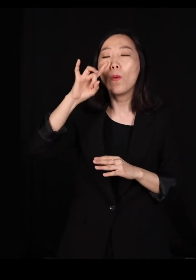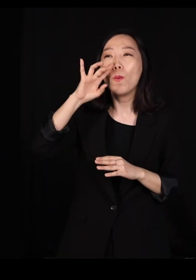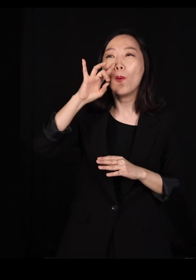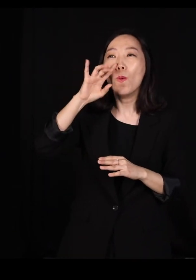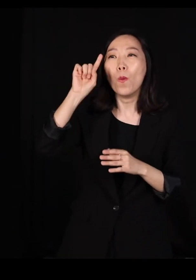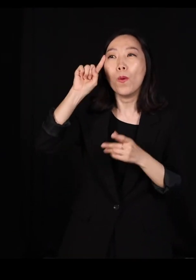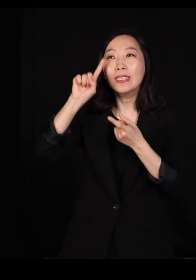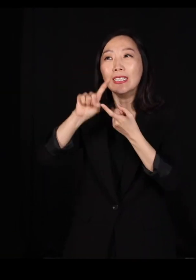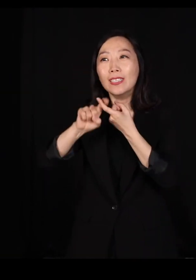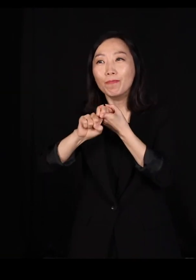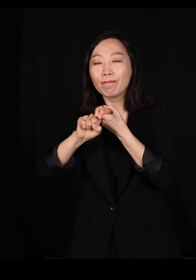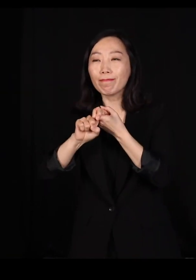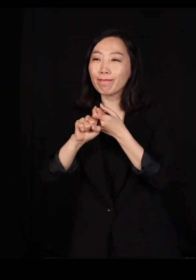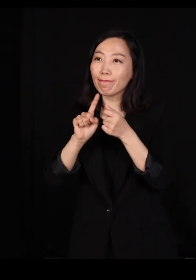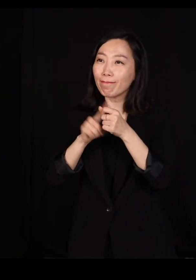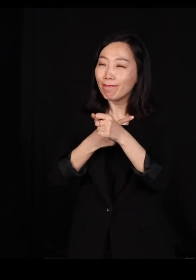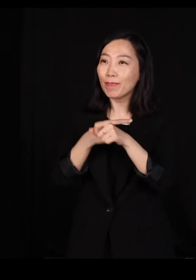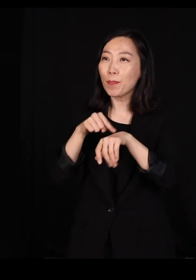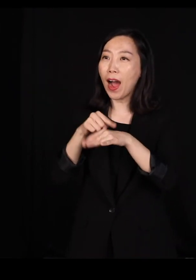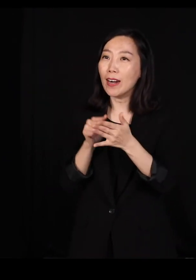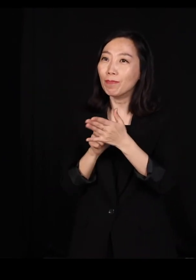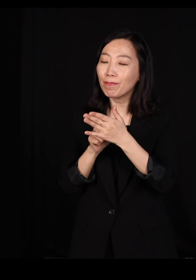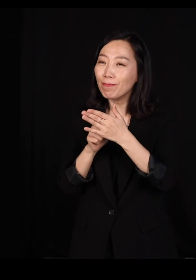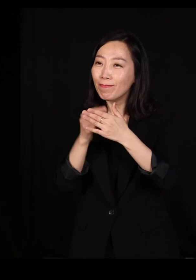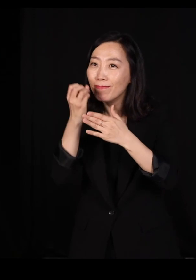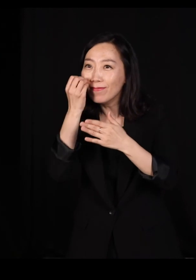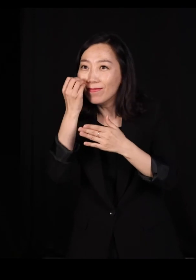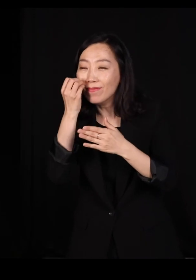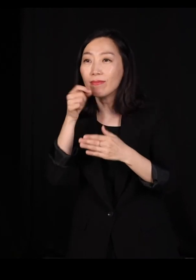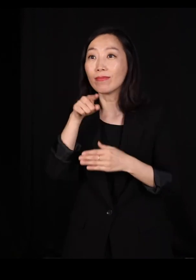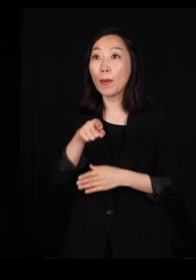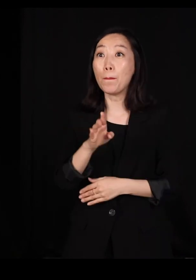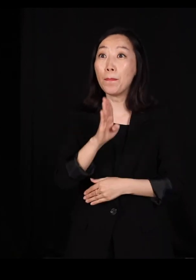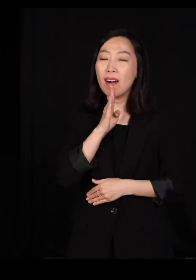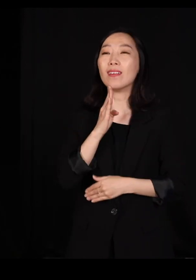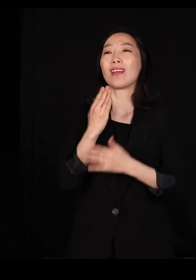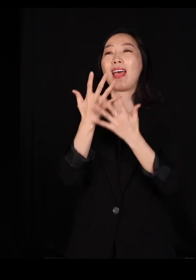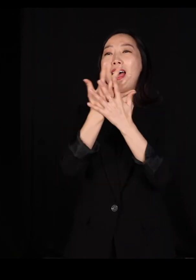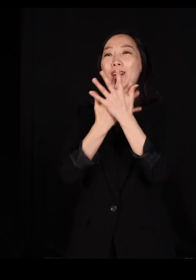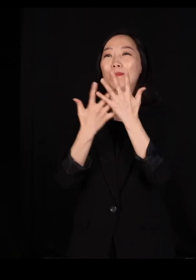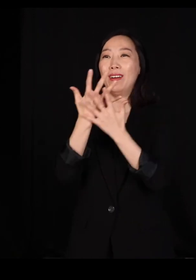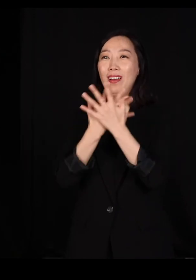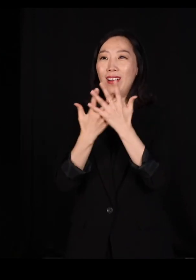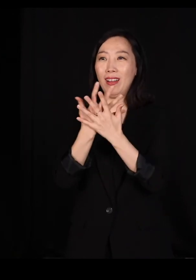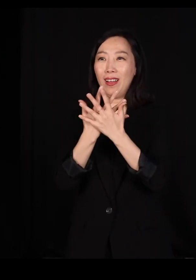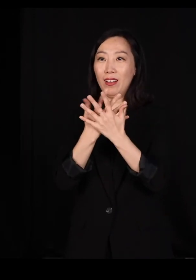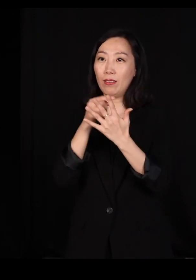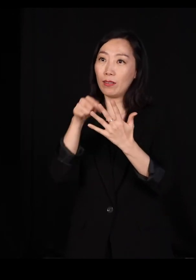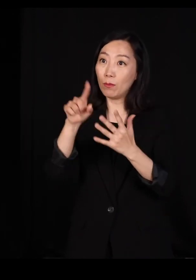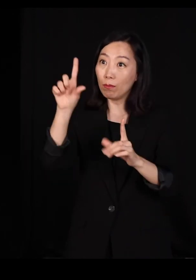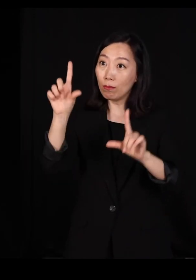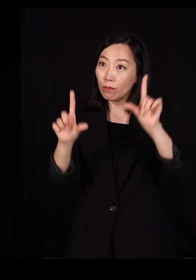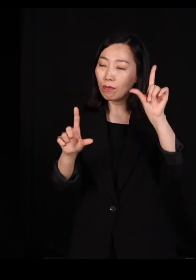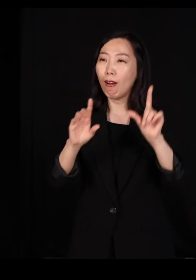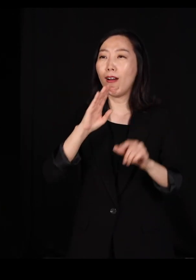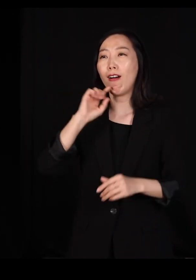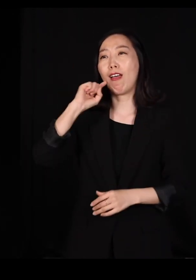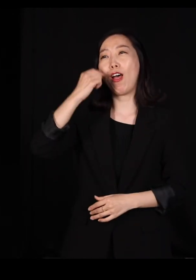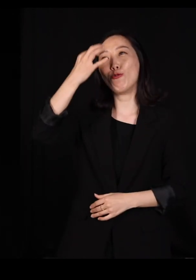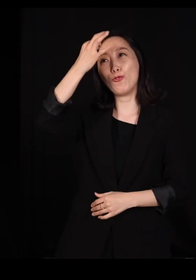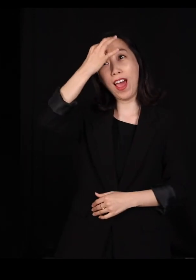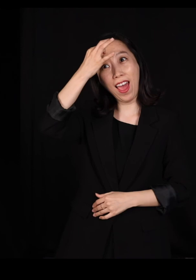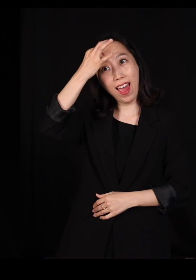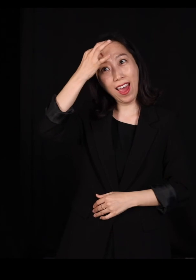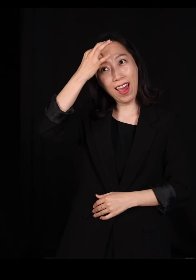호기심을 가지고 질문하는 마음으로 다가갑니다. 이것이 MM이 갖고 있는 힘이죠. 저 모습 자체가 하나의 예술이